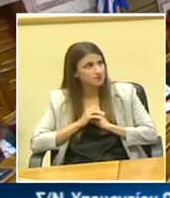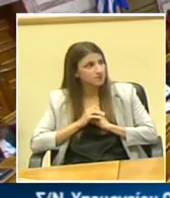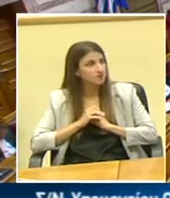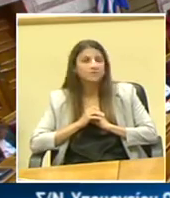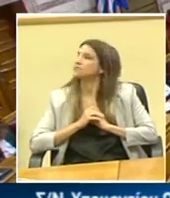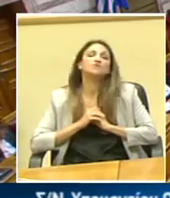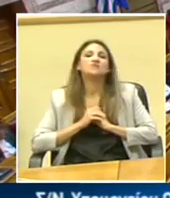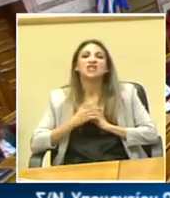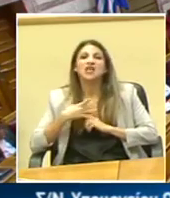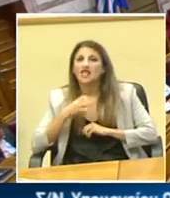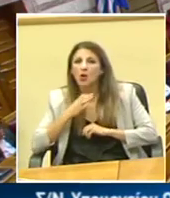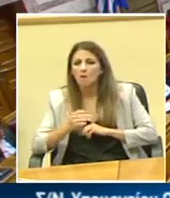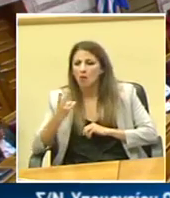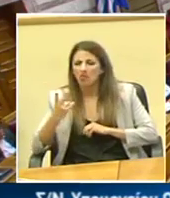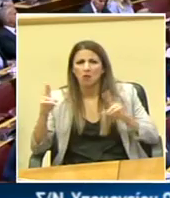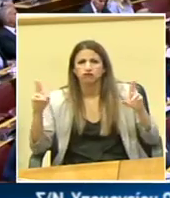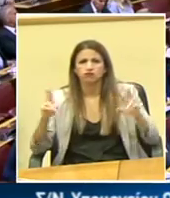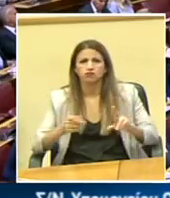Θέλω να πω μόνο 2 λόγια.